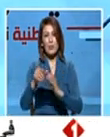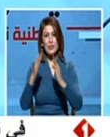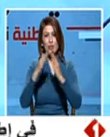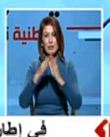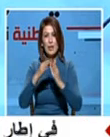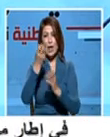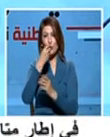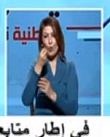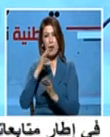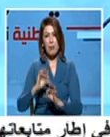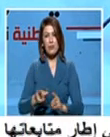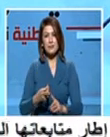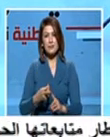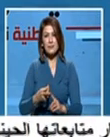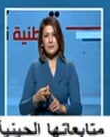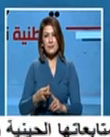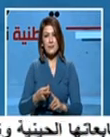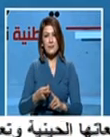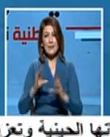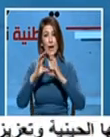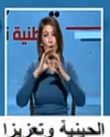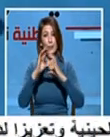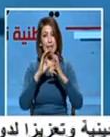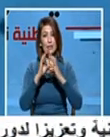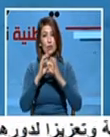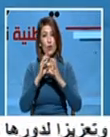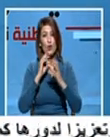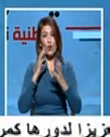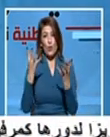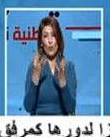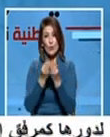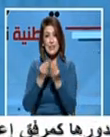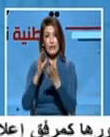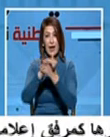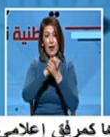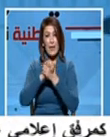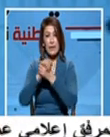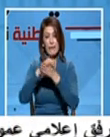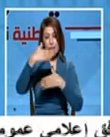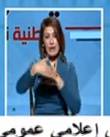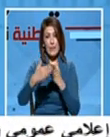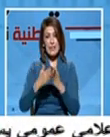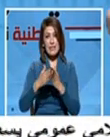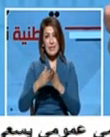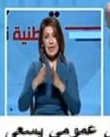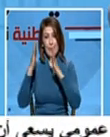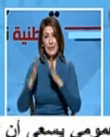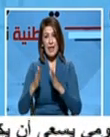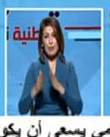يوصلهم عندنا صار كي نوع من الاتفاق مع الفارماسي نتاع السبيطار، كل مريض بعد ياخذ